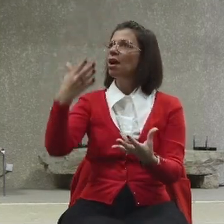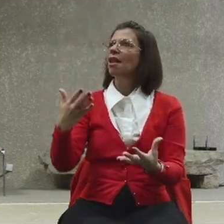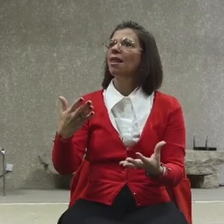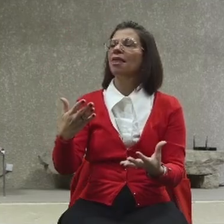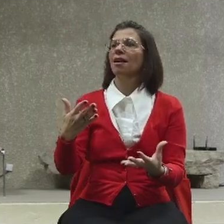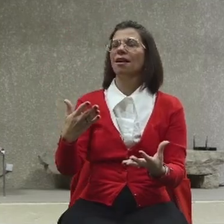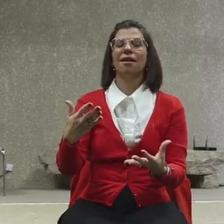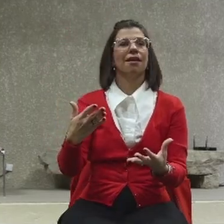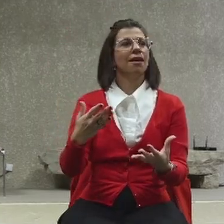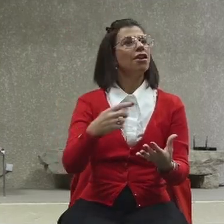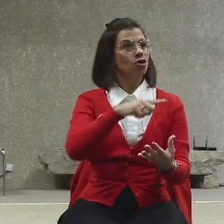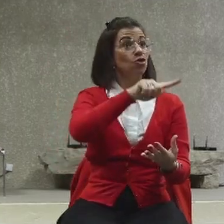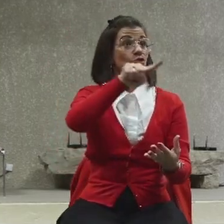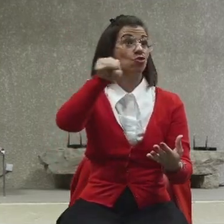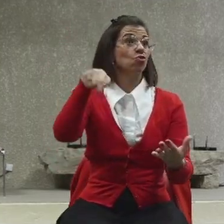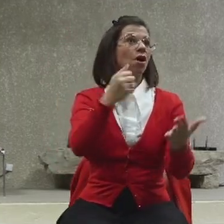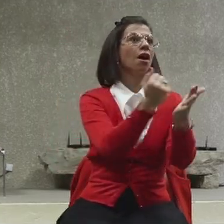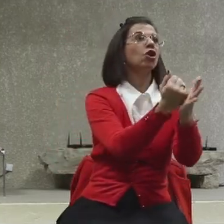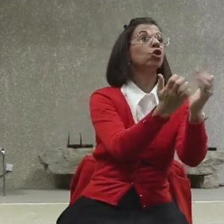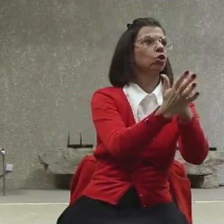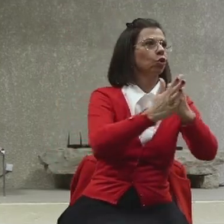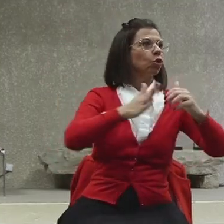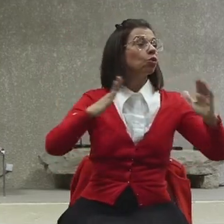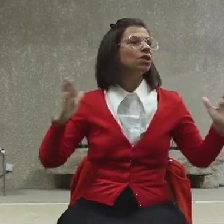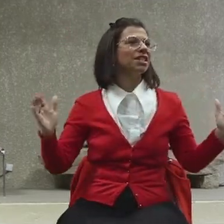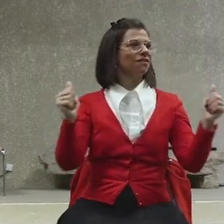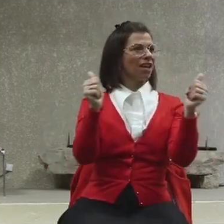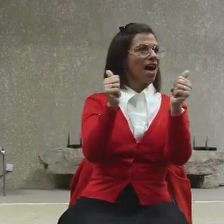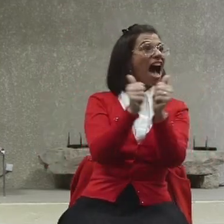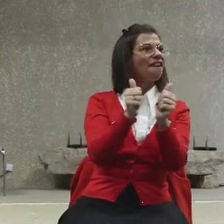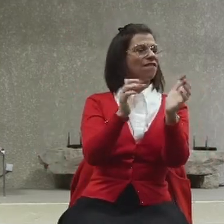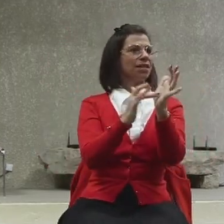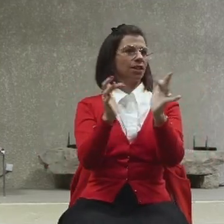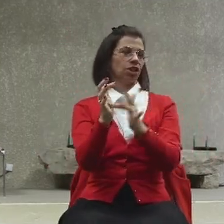Rationnellement, nous ne pouvons pas comprendre. Mais c'est une révélation.